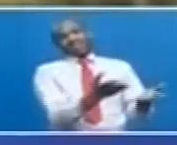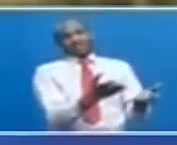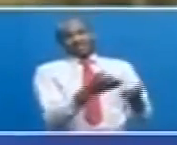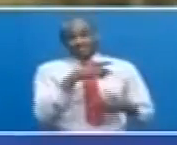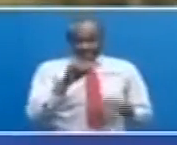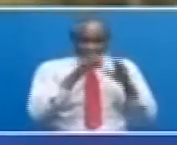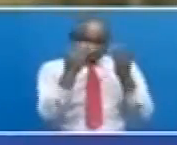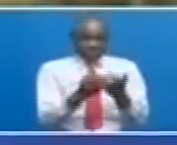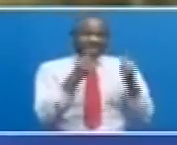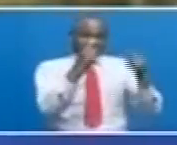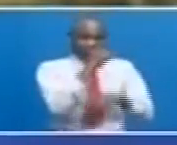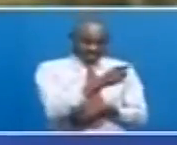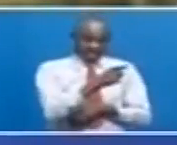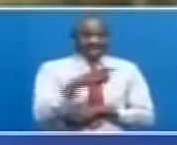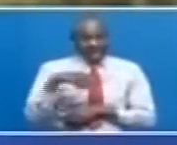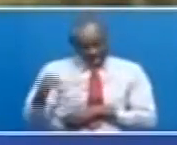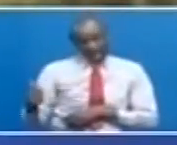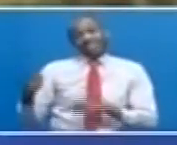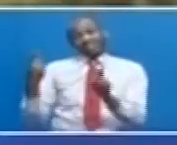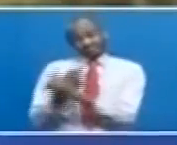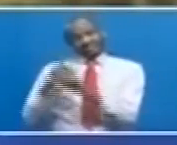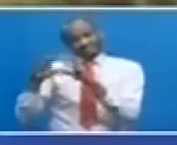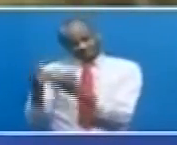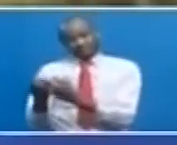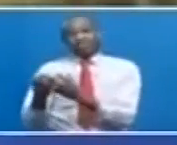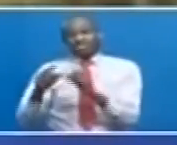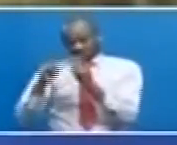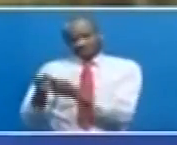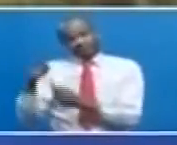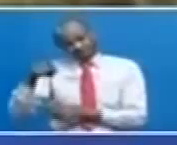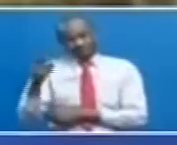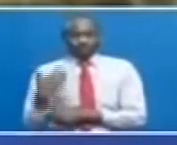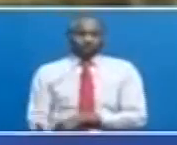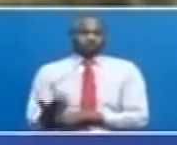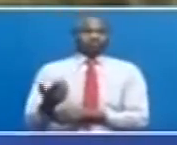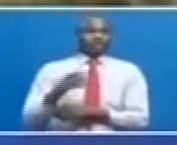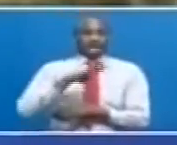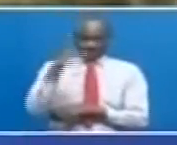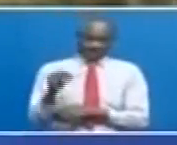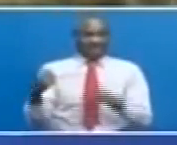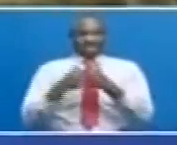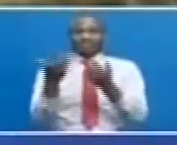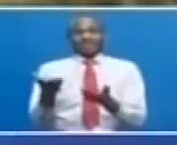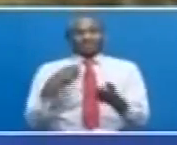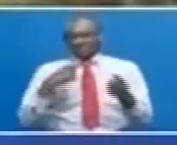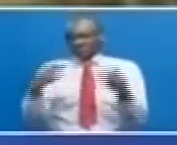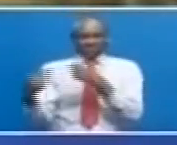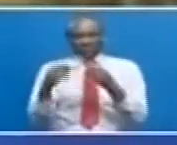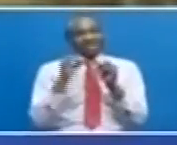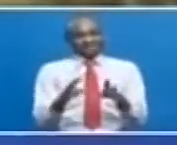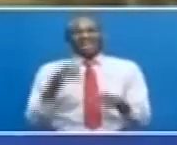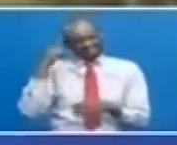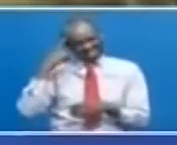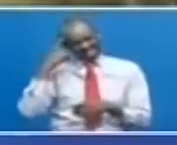ilikuwa na kule Grand Prix, na timu hiyo nyingine chipukizi inaelekea kule All African Games. Mvutano kwangu mimi sikuona kama kulikuwa na mvutano. Nafikiria ilikuwa